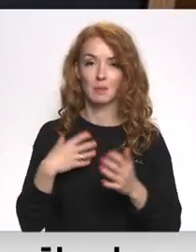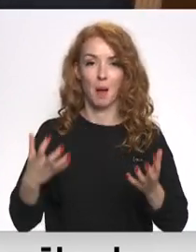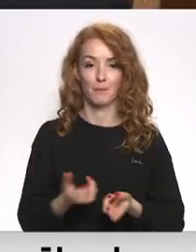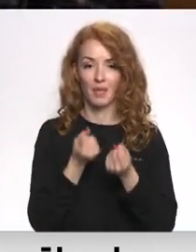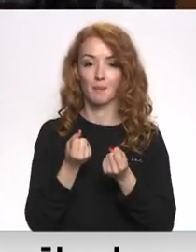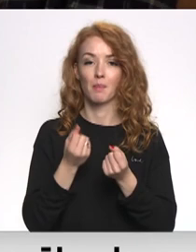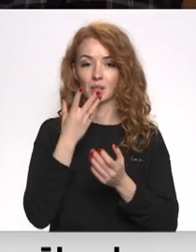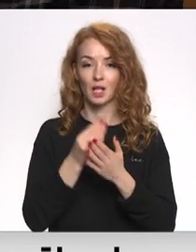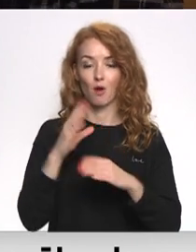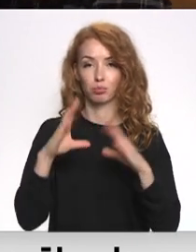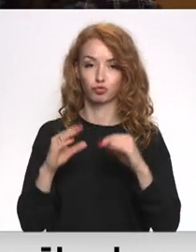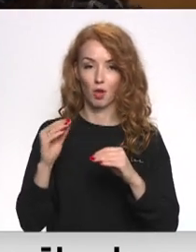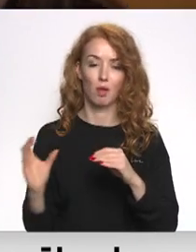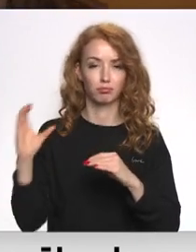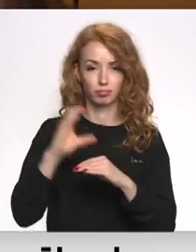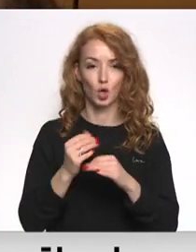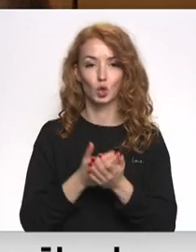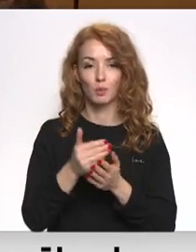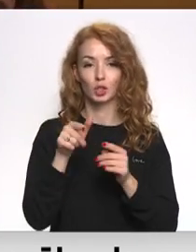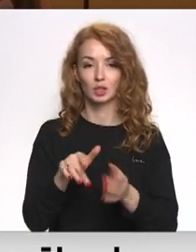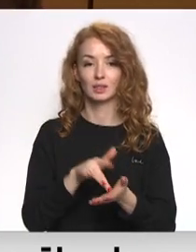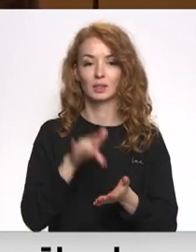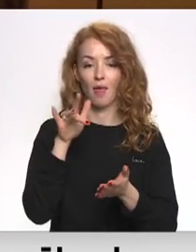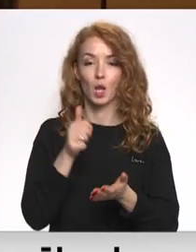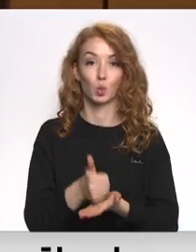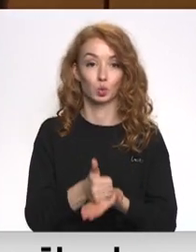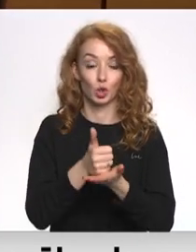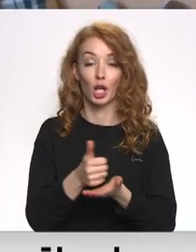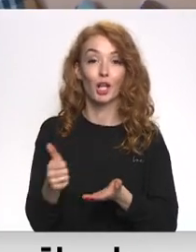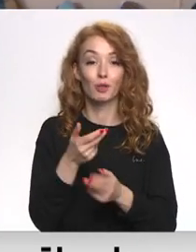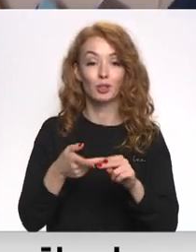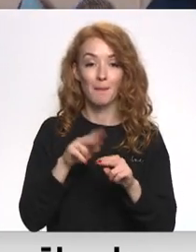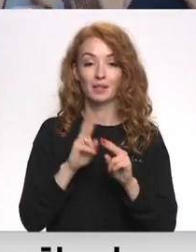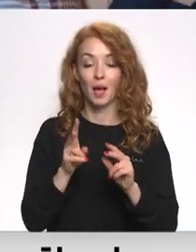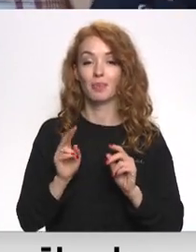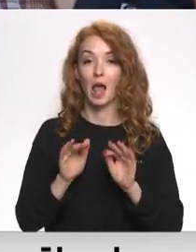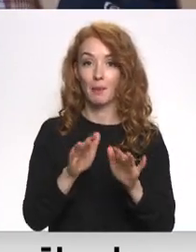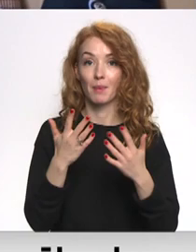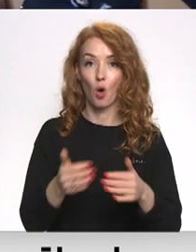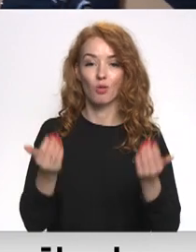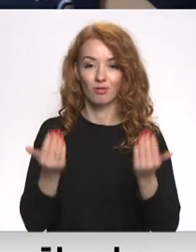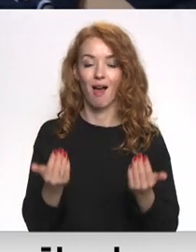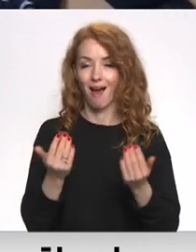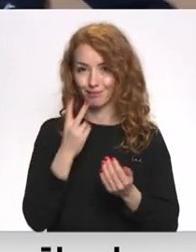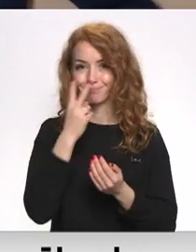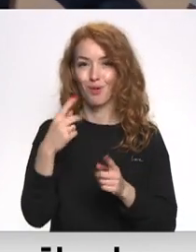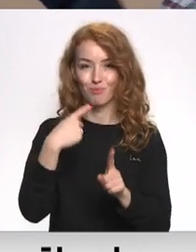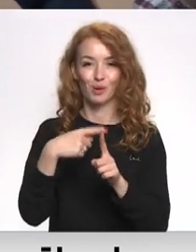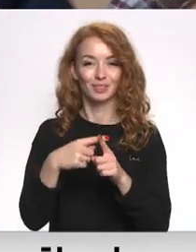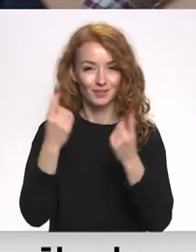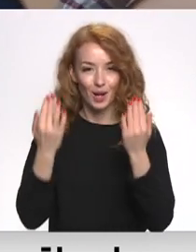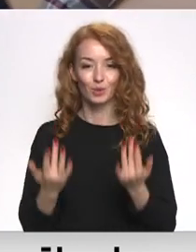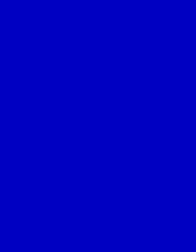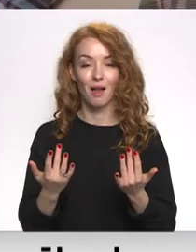savā budžetā rast līdzekļus turpmākai šī centra uzturēšanai. Īpaši tāpēc, ka tā darbībai jau tagad redzams pozitīvs